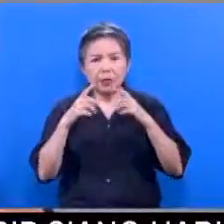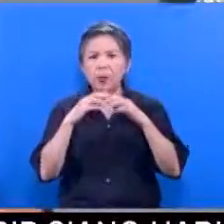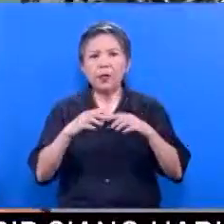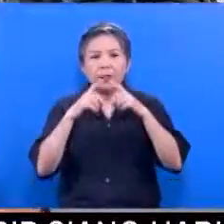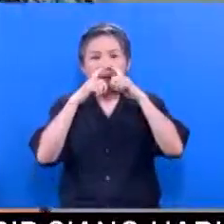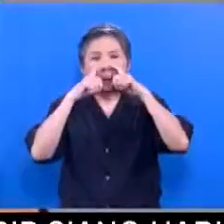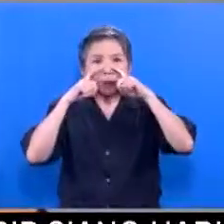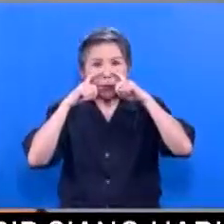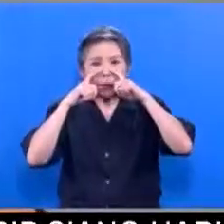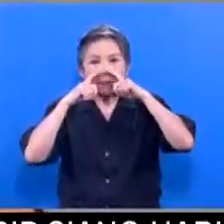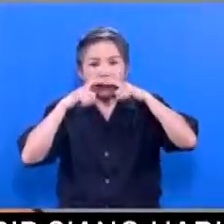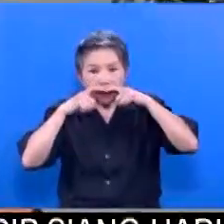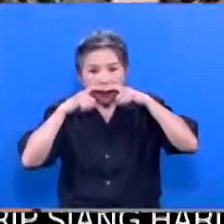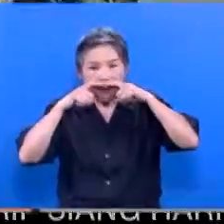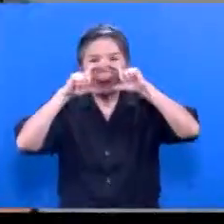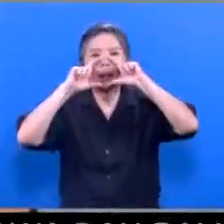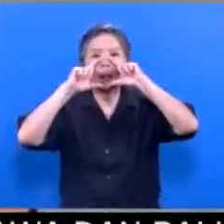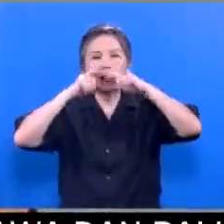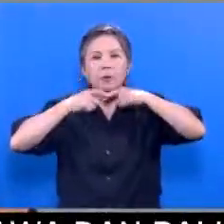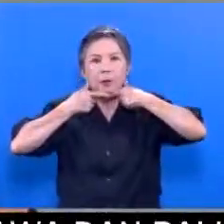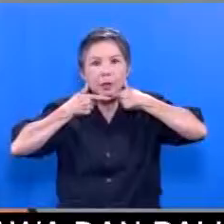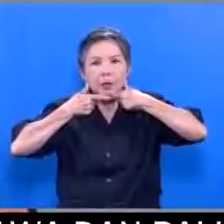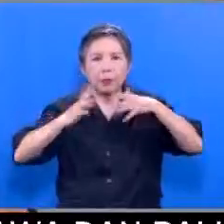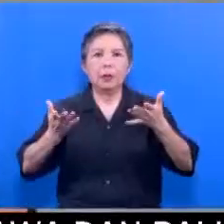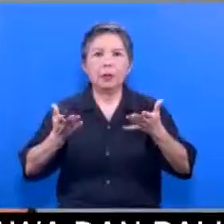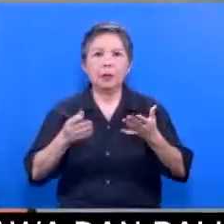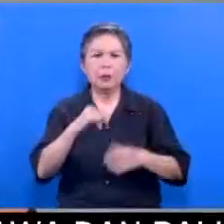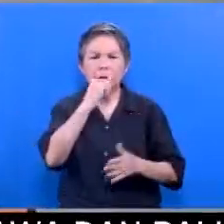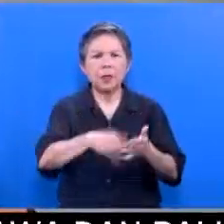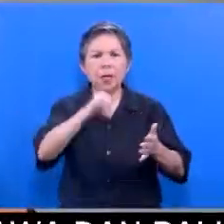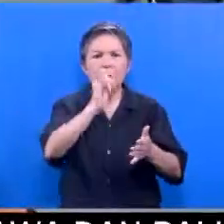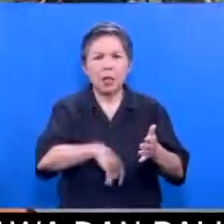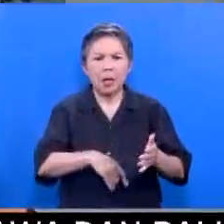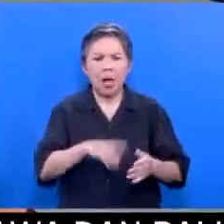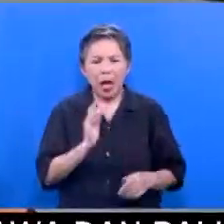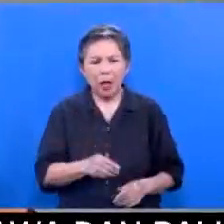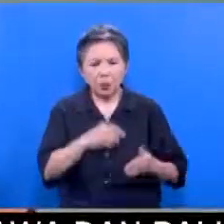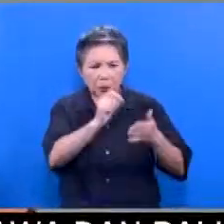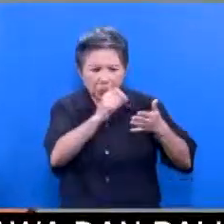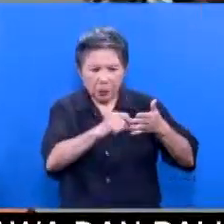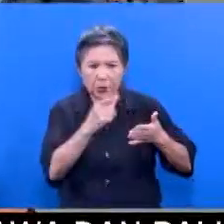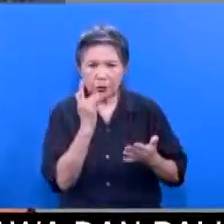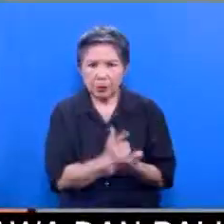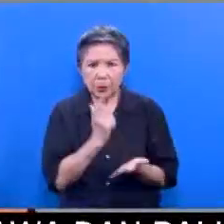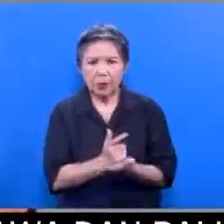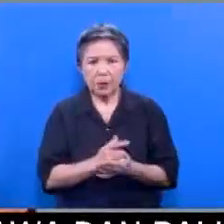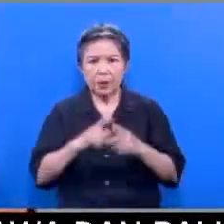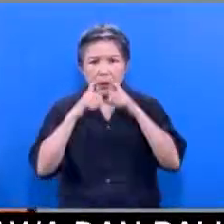sempurna. Sebenarnya kalau masker yang sempurna itu sesuai dengan peraturan gubernur nomor 3